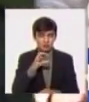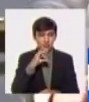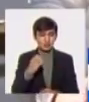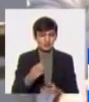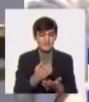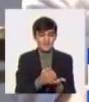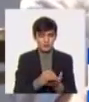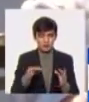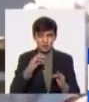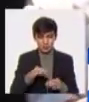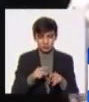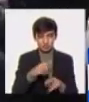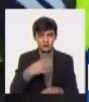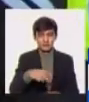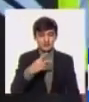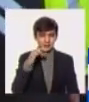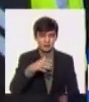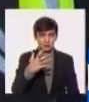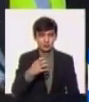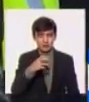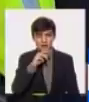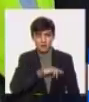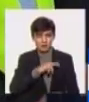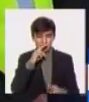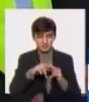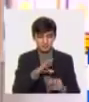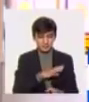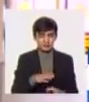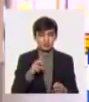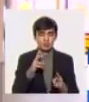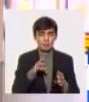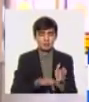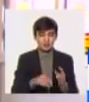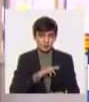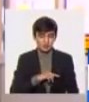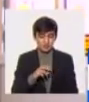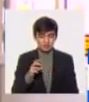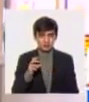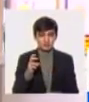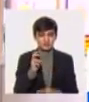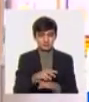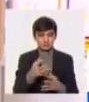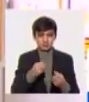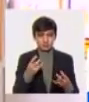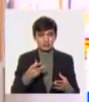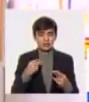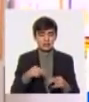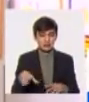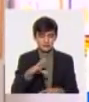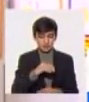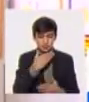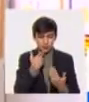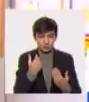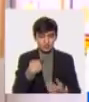в 42 500 тенге из-за того, что лишились работы. Где они? Нету.